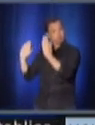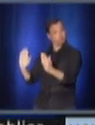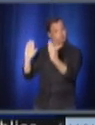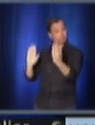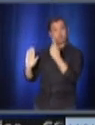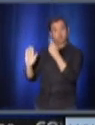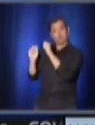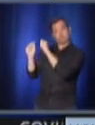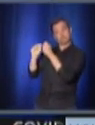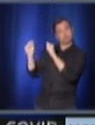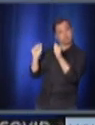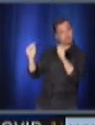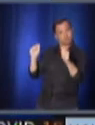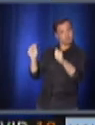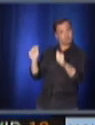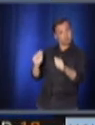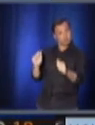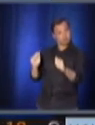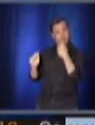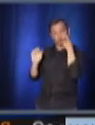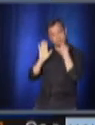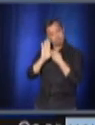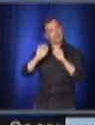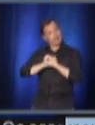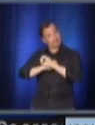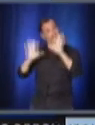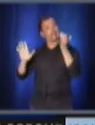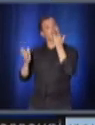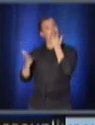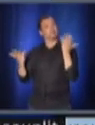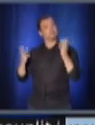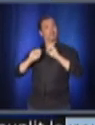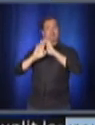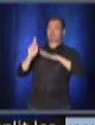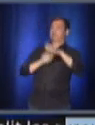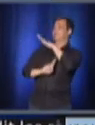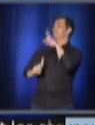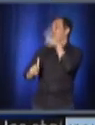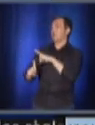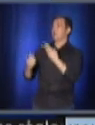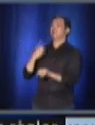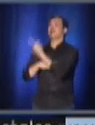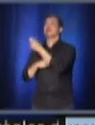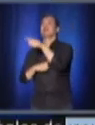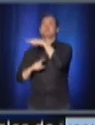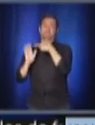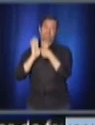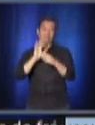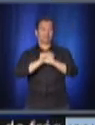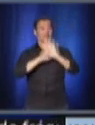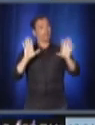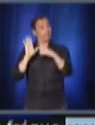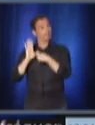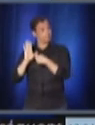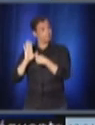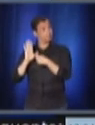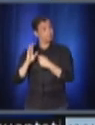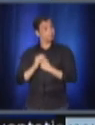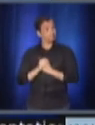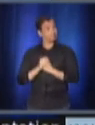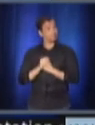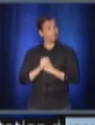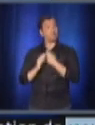ajustées. C'est beaucoup plus représentatif de cette façon. Ce tableau, 7 jours, peut permettre notamment de voir des tendances dans